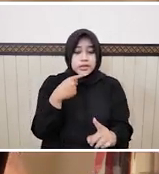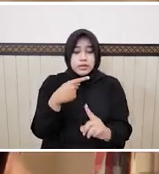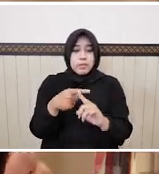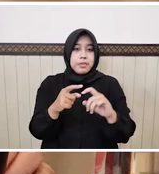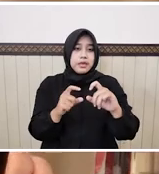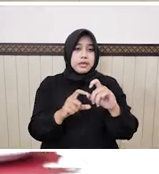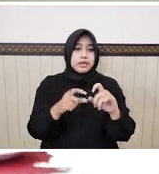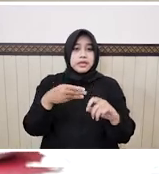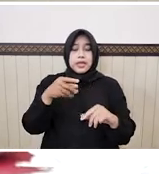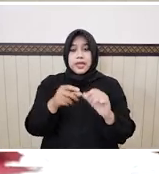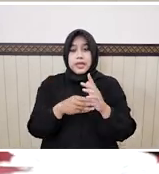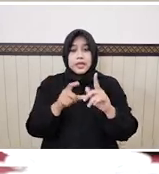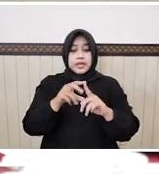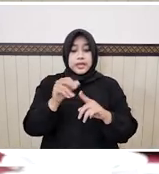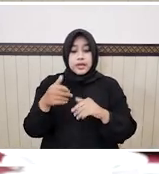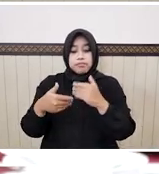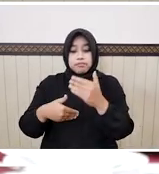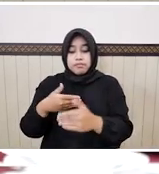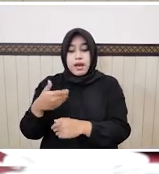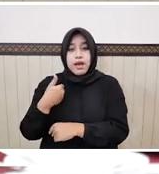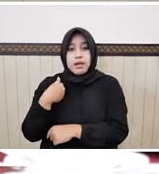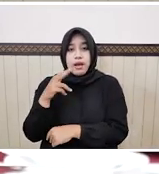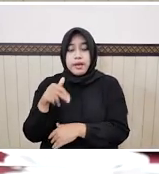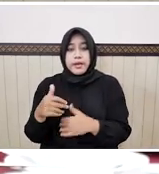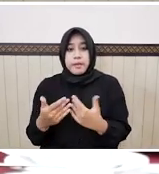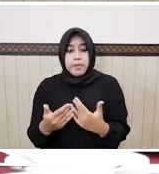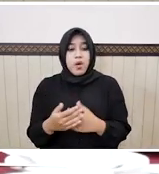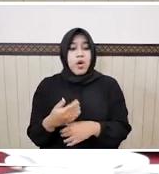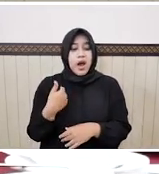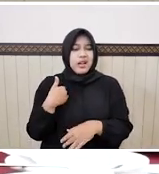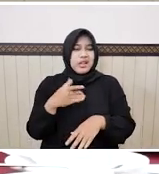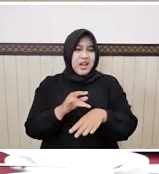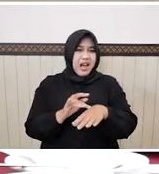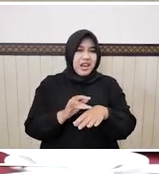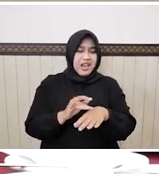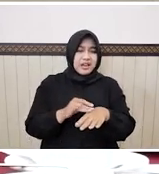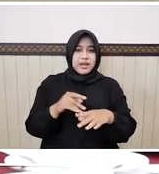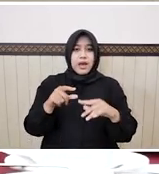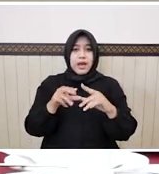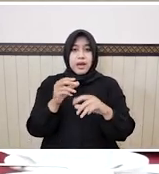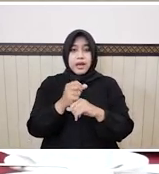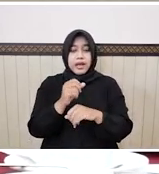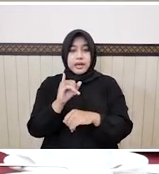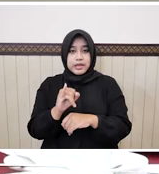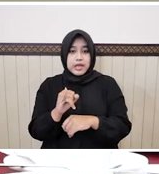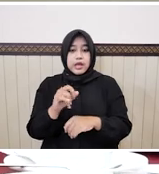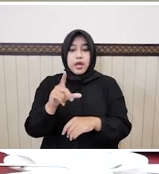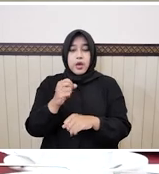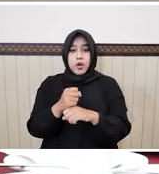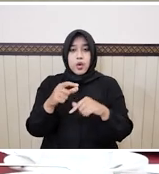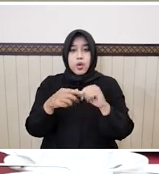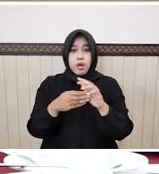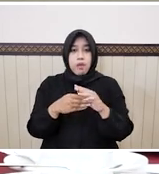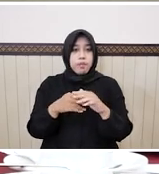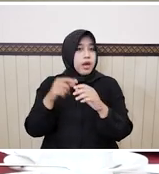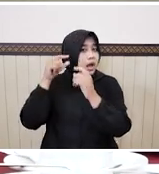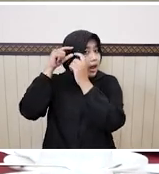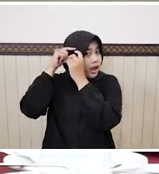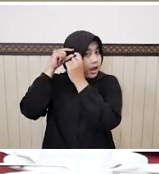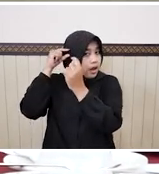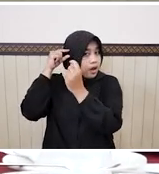gitu ya kemudian ada yang alergi dengan logam jadi framenya harus